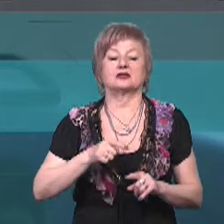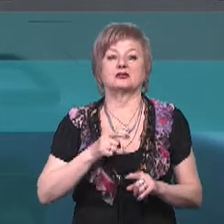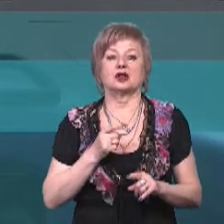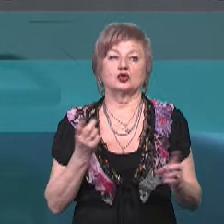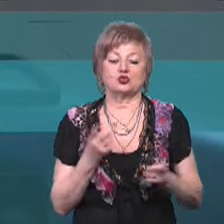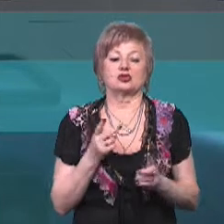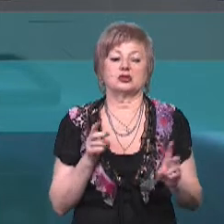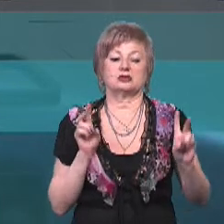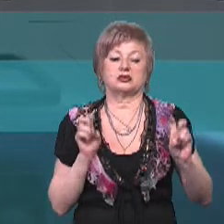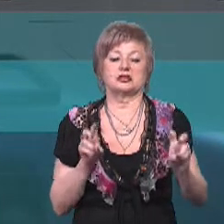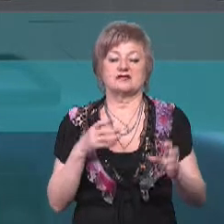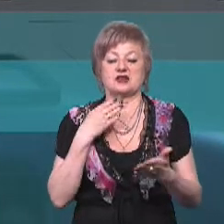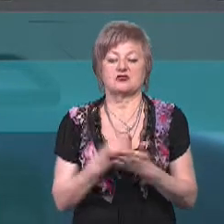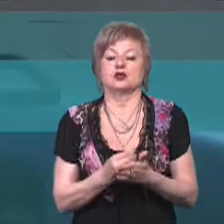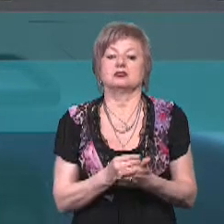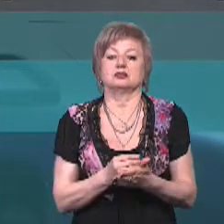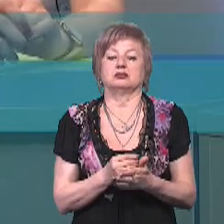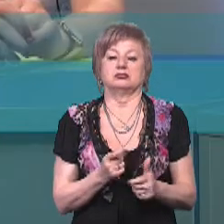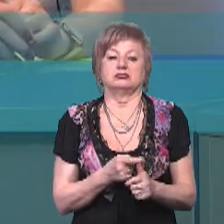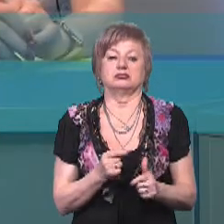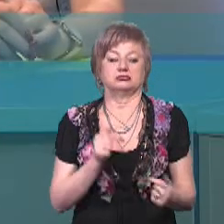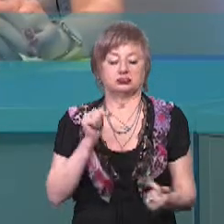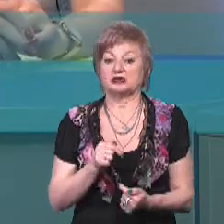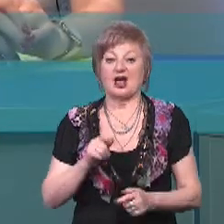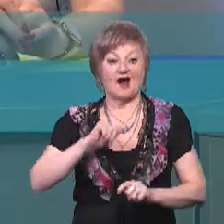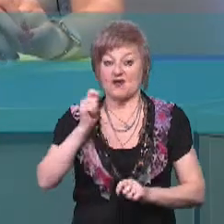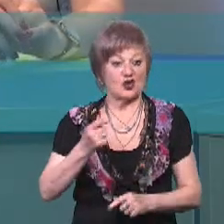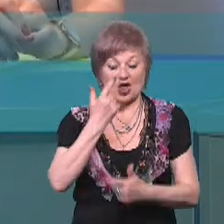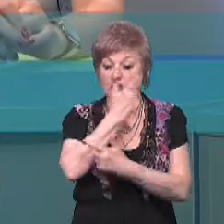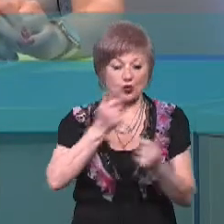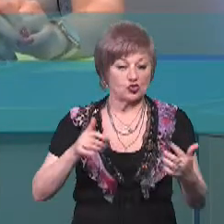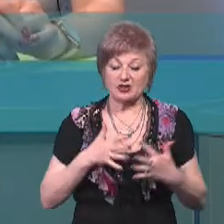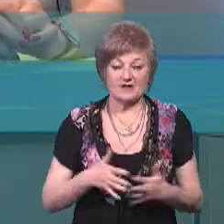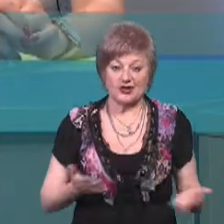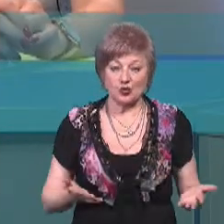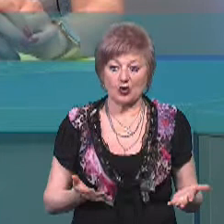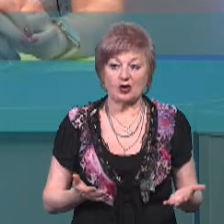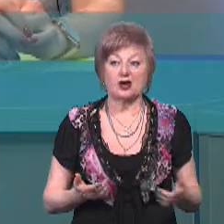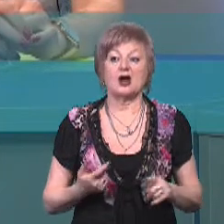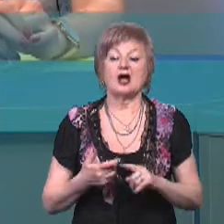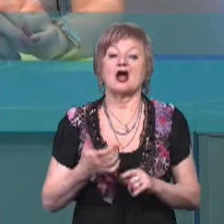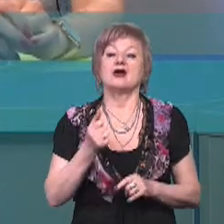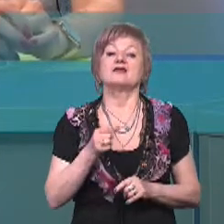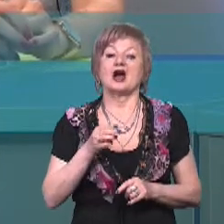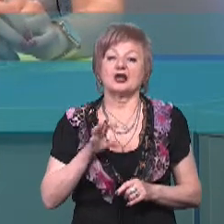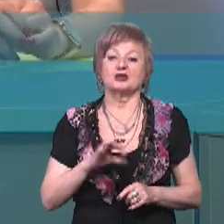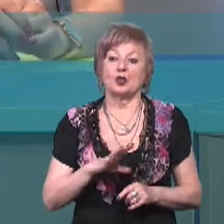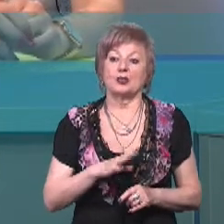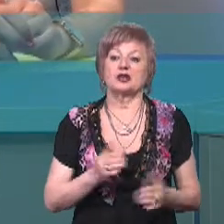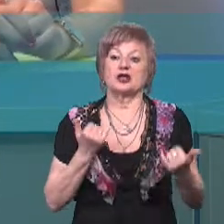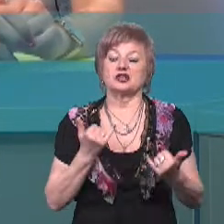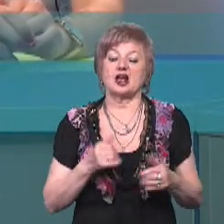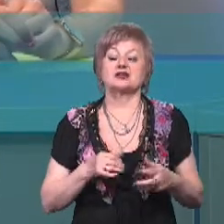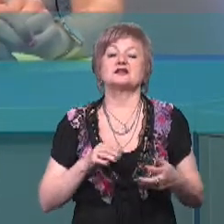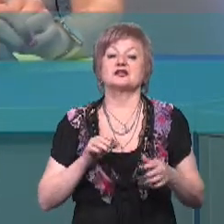своїми іменами. І коли у нас війна не оголошена війною, у нас різні формати. Була антитерористична операція, зараз операція об'єднаних